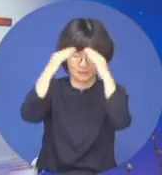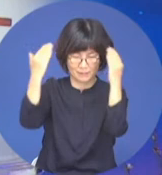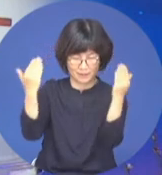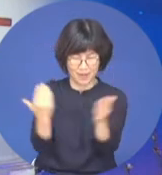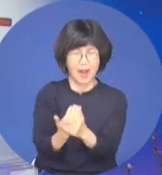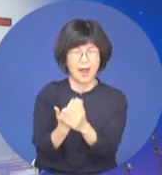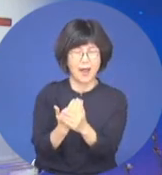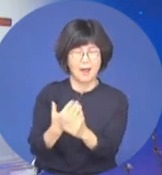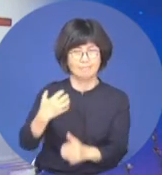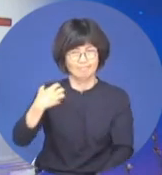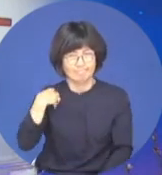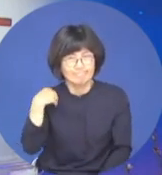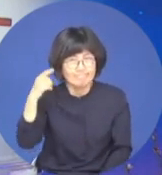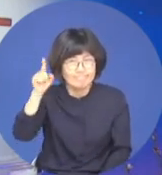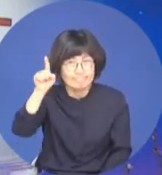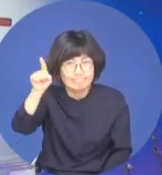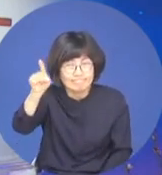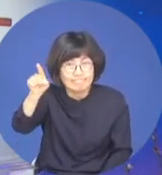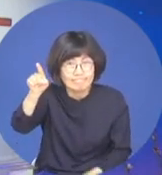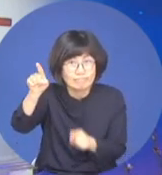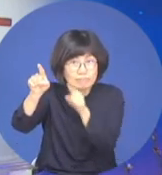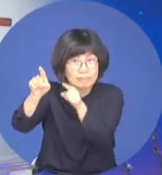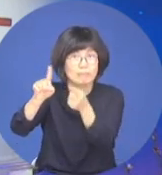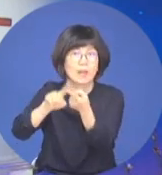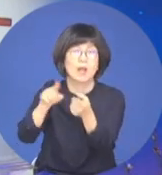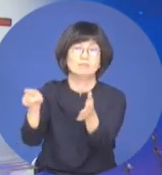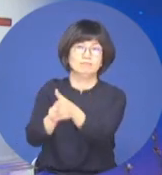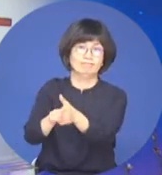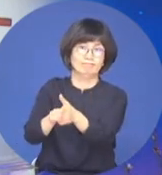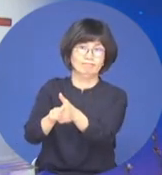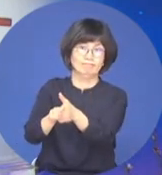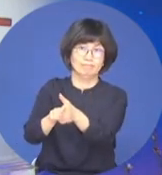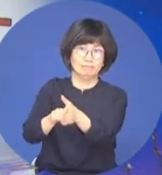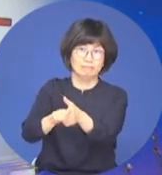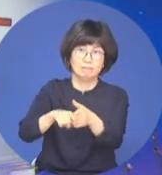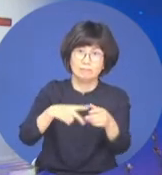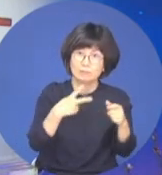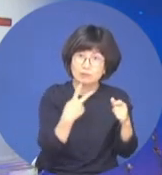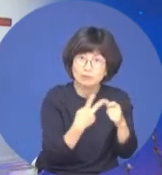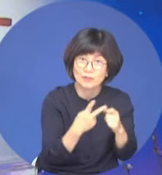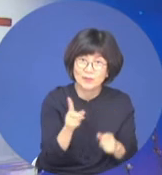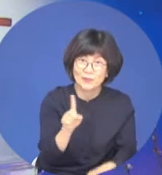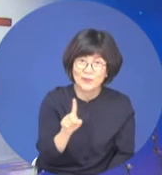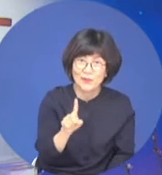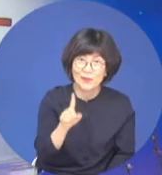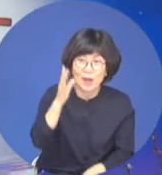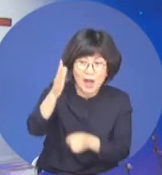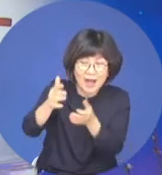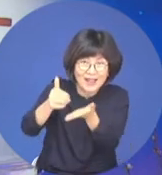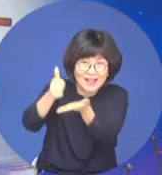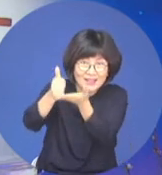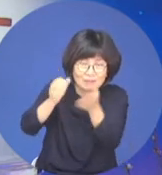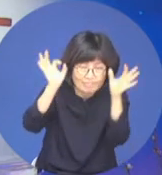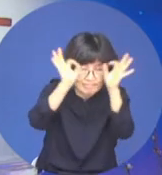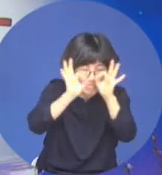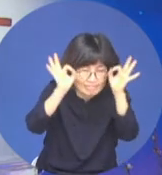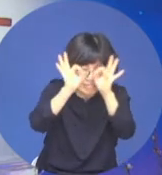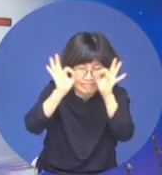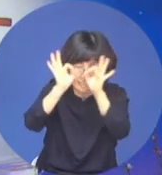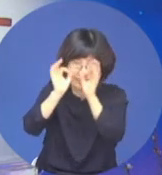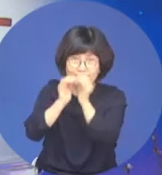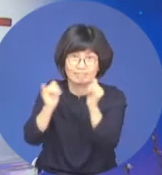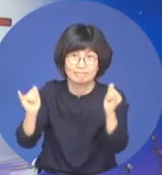책임져주시는 살아계신 하나님을 믿어야 하고 둘째는 뭐라 그랬습니까? 그 하나님을 찾는 자들에게